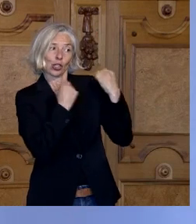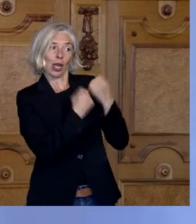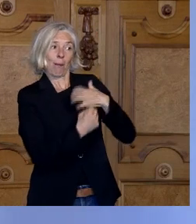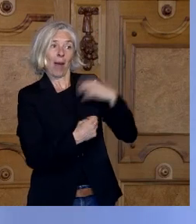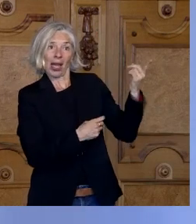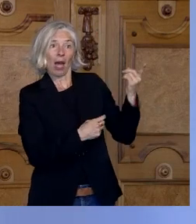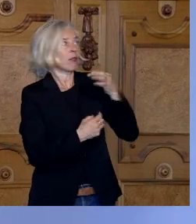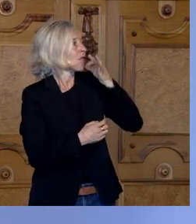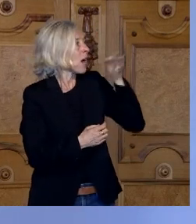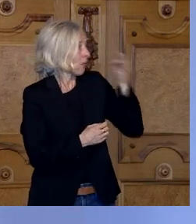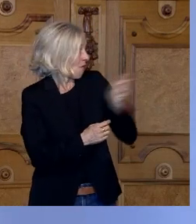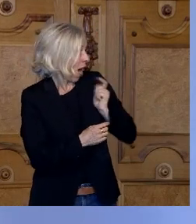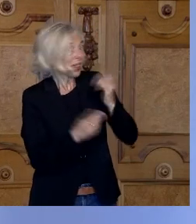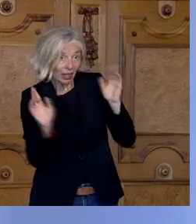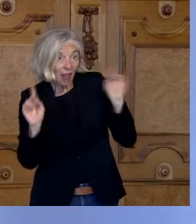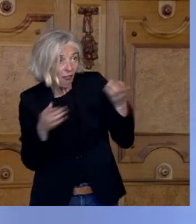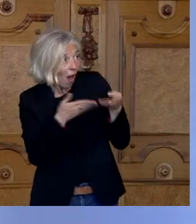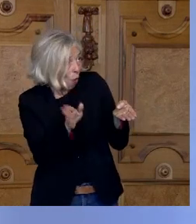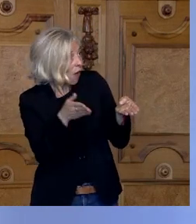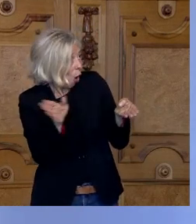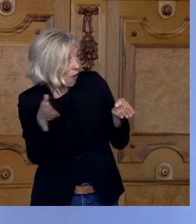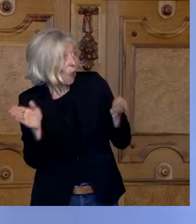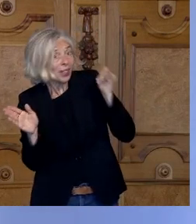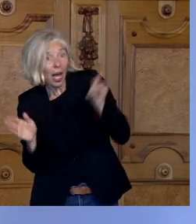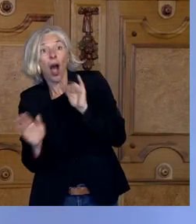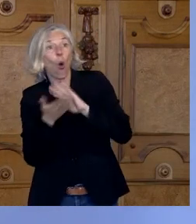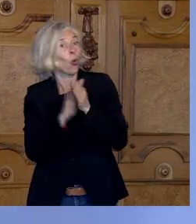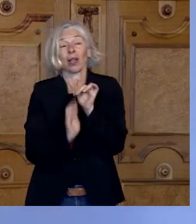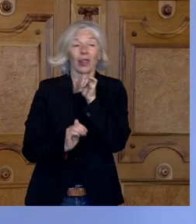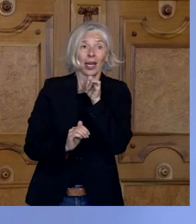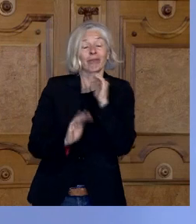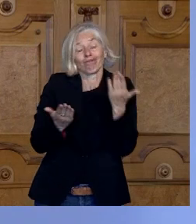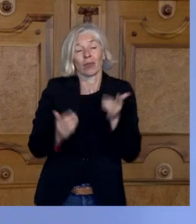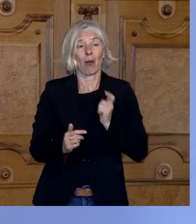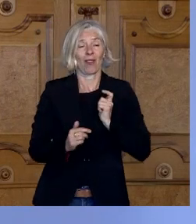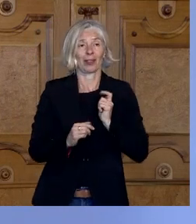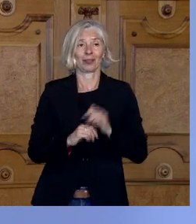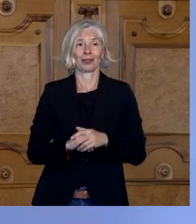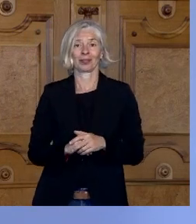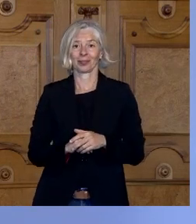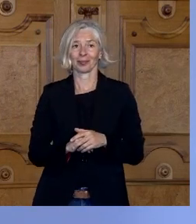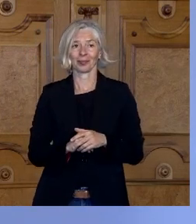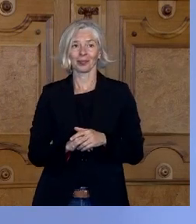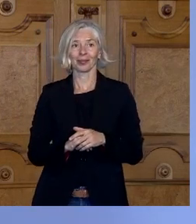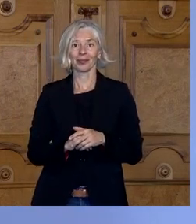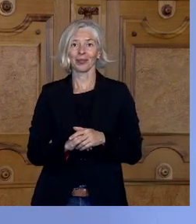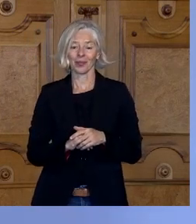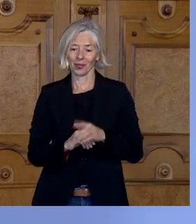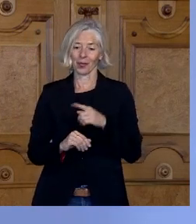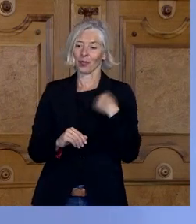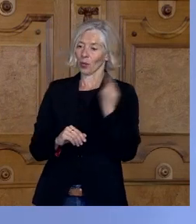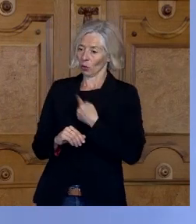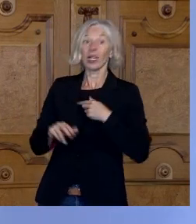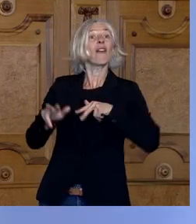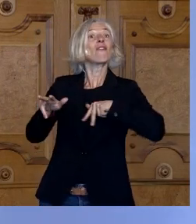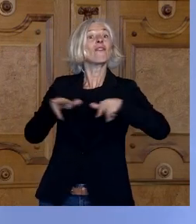Aufschluss geben muss, ob solche Dinge ab kommender Woche auch wieder erlaubt sind. Unsere Verwaltung wird